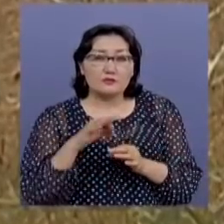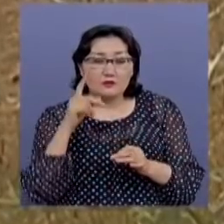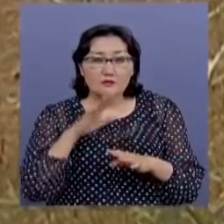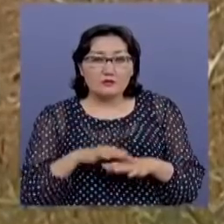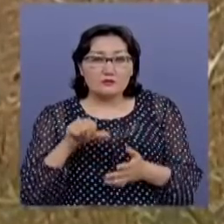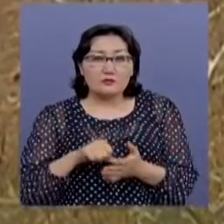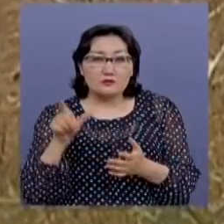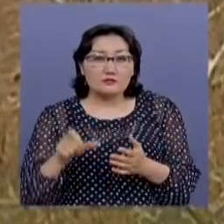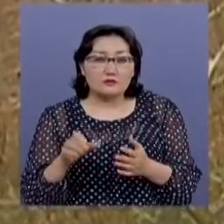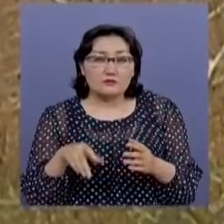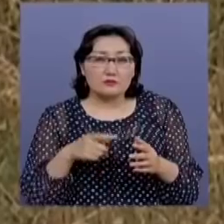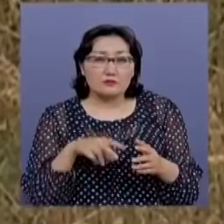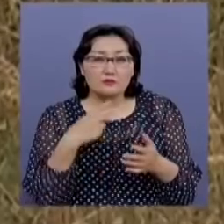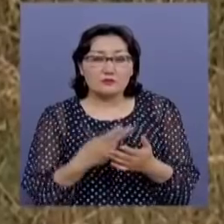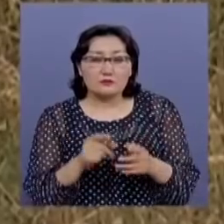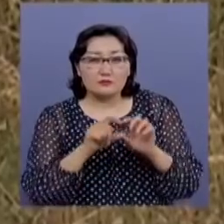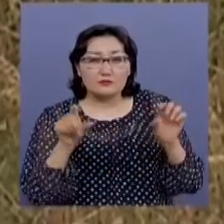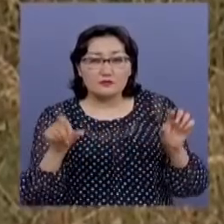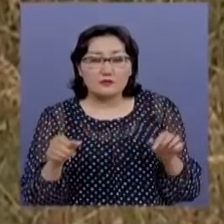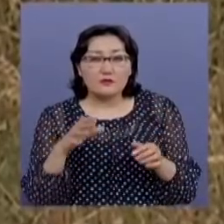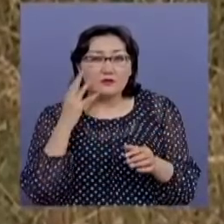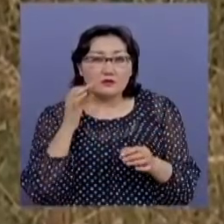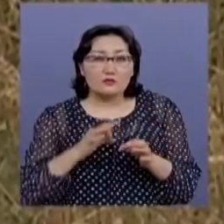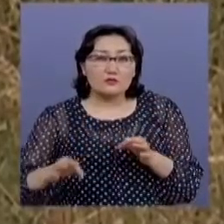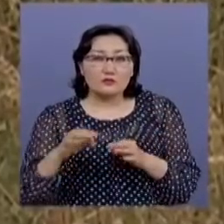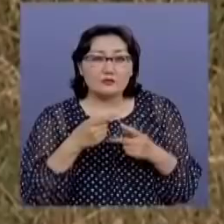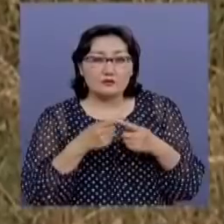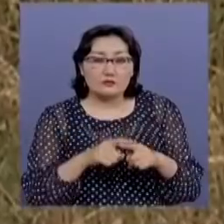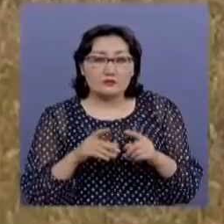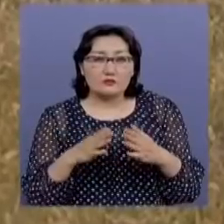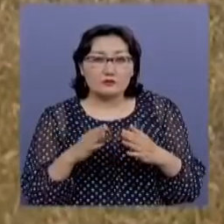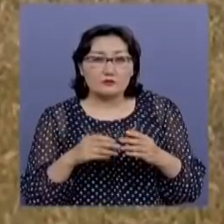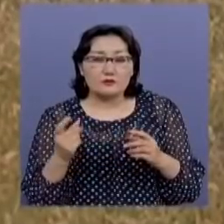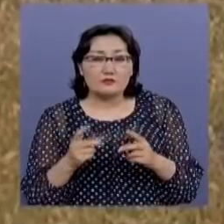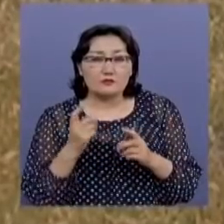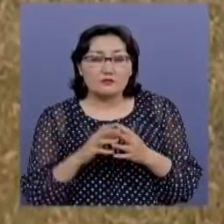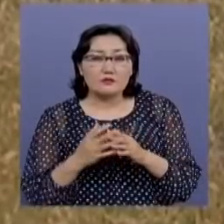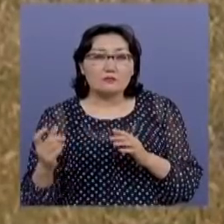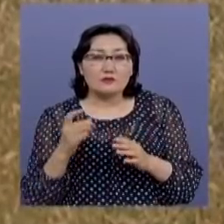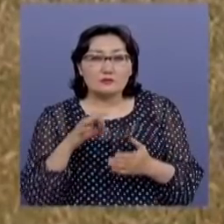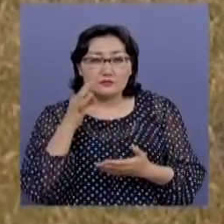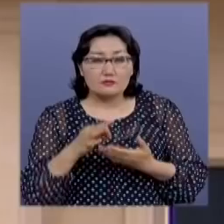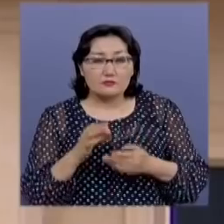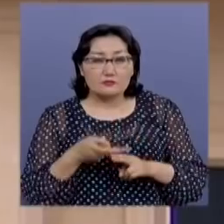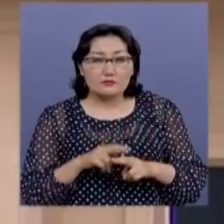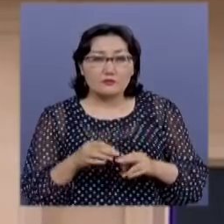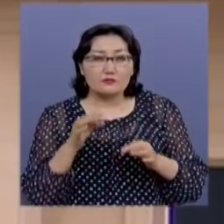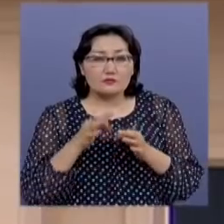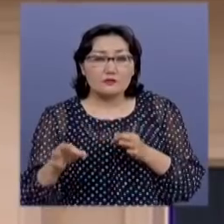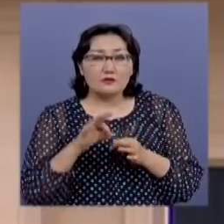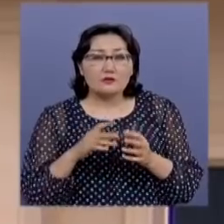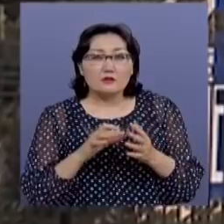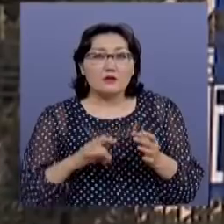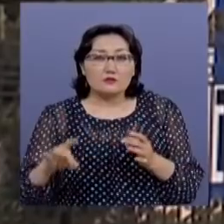әкімдігінің өкілдері қаңырап құлап жатқан құбырға Алматы облыстық энергетика және тұрғын үй коммуналдық шаруашылығы басқармасы жауапты деді. Айтуынша облыс